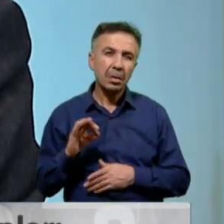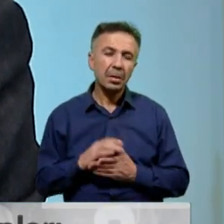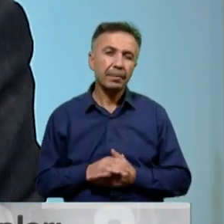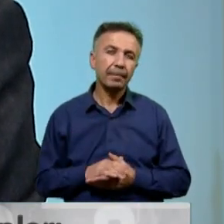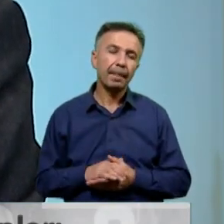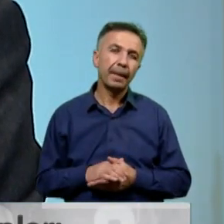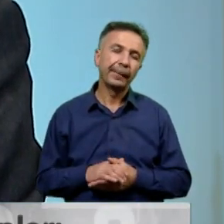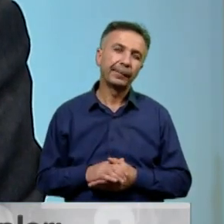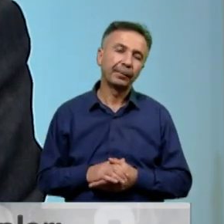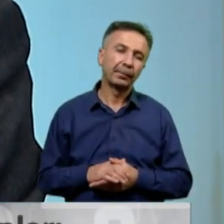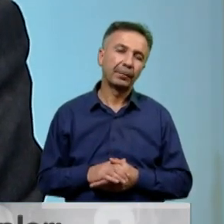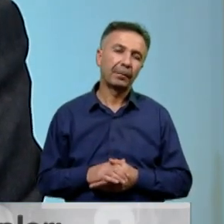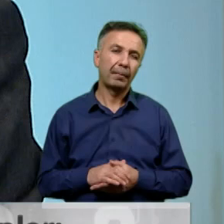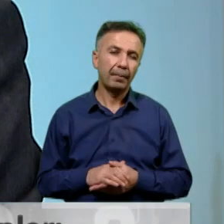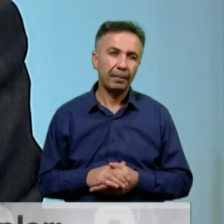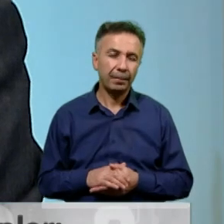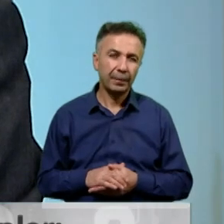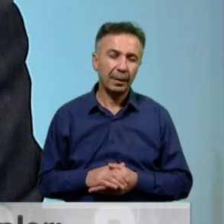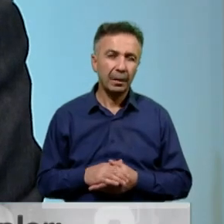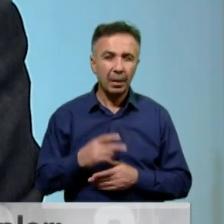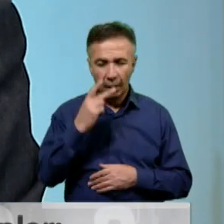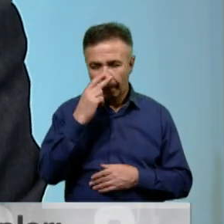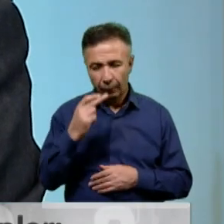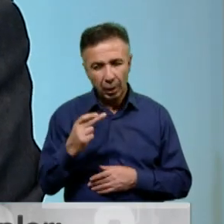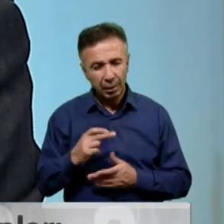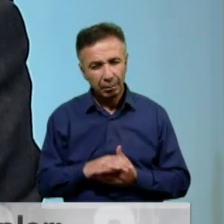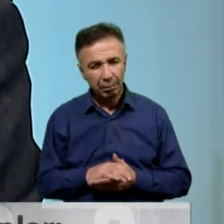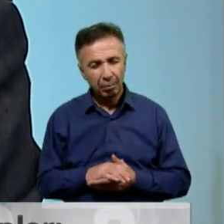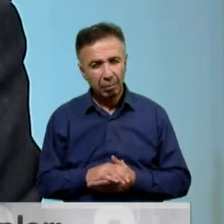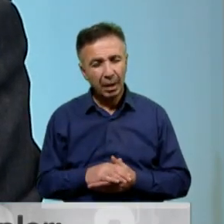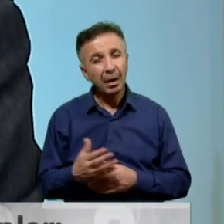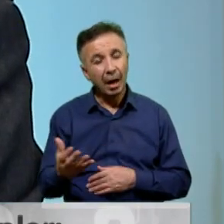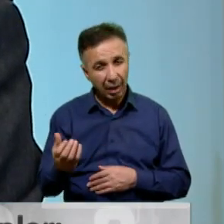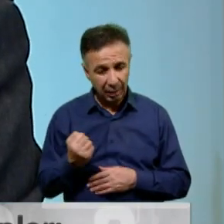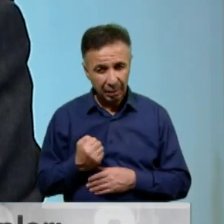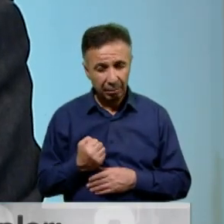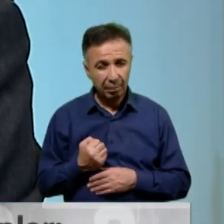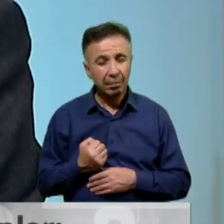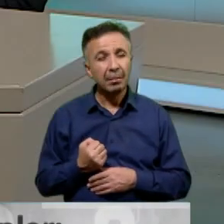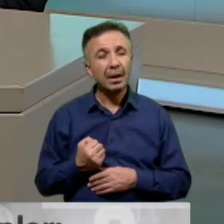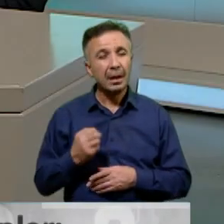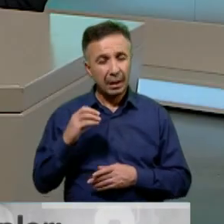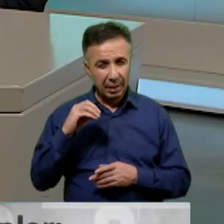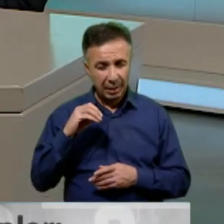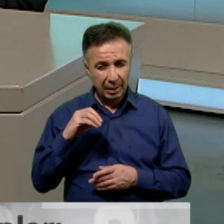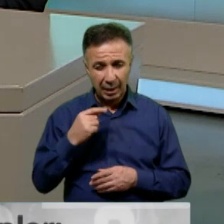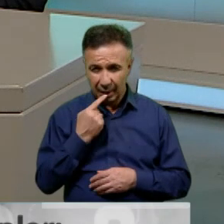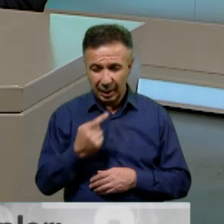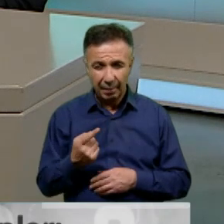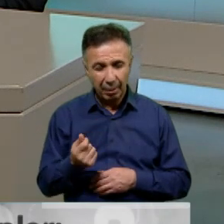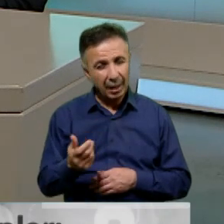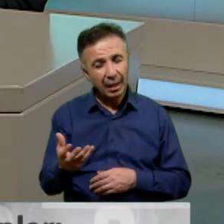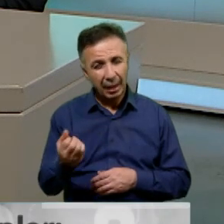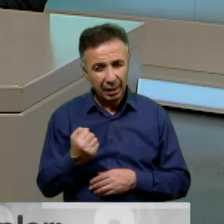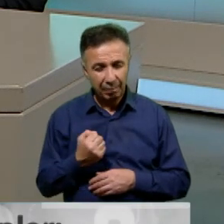hiç kullanma ihtimaliniz bile olmayan şeyi sırf onlar böyle dedi diye alırsanız o parayı alayım diye. O